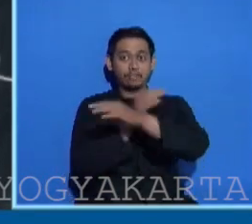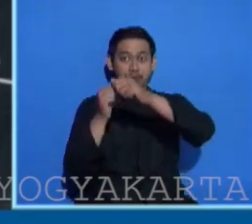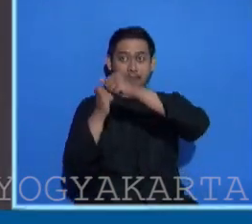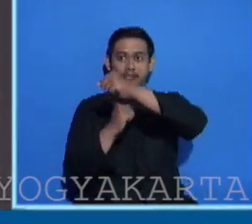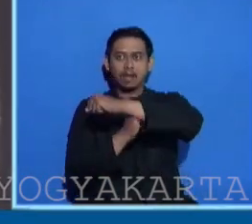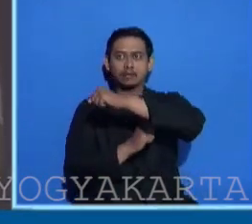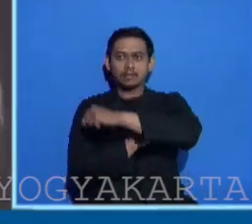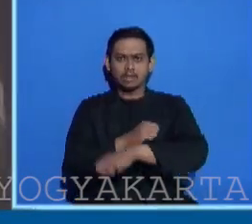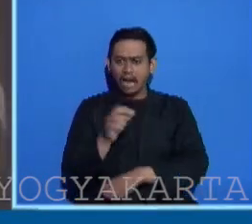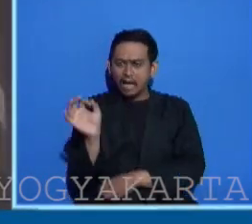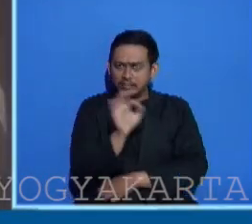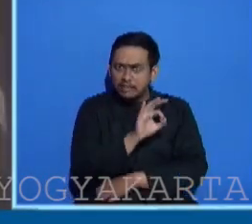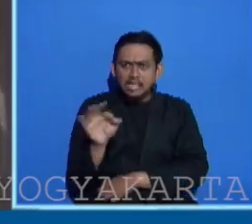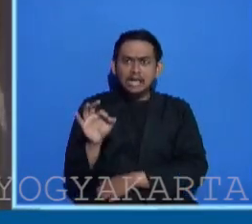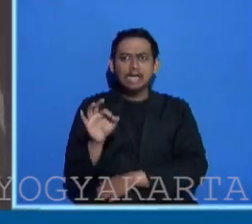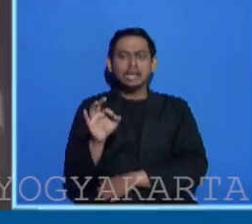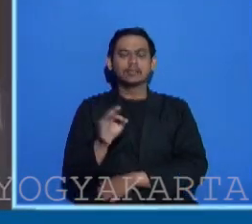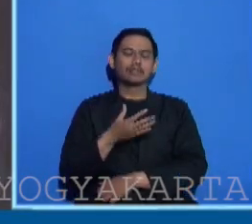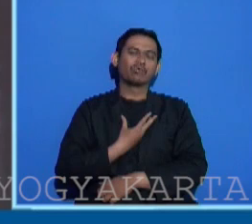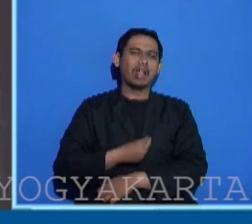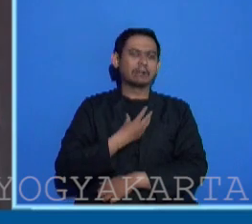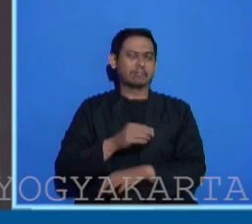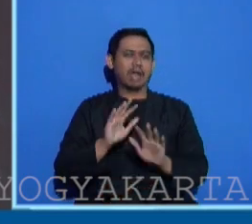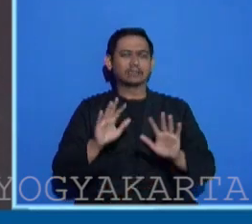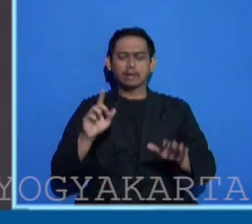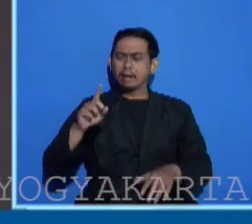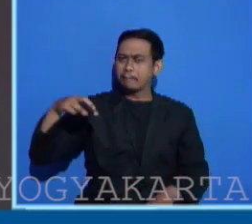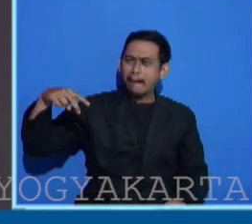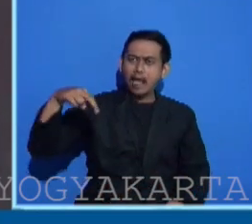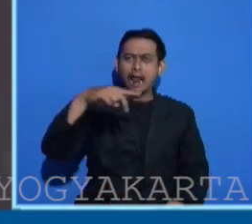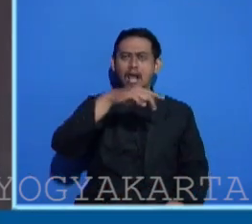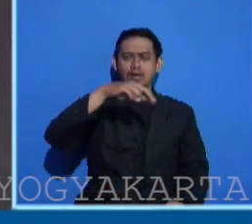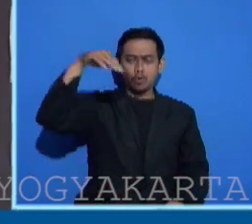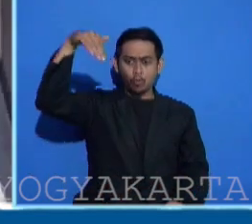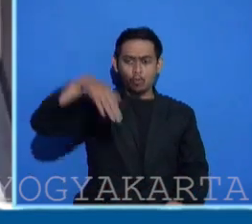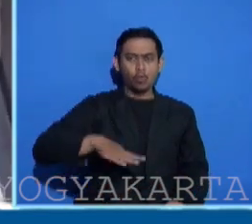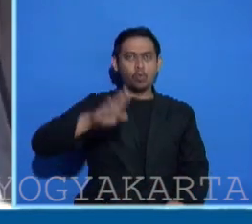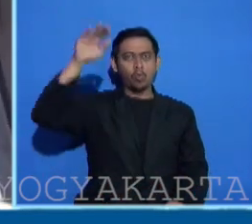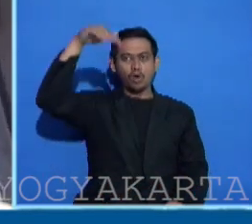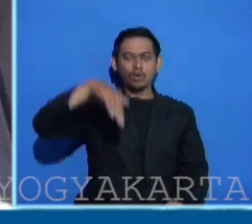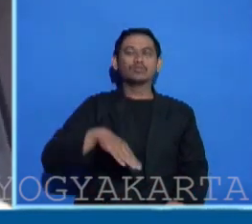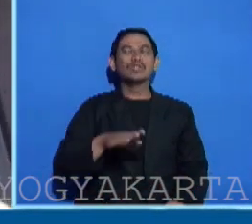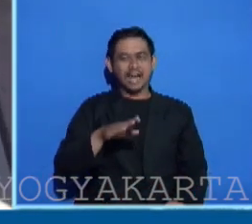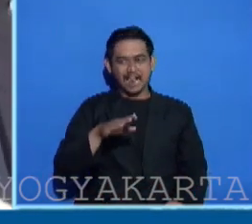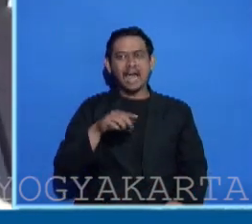Sunan meniko menawi bade sesambetan getah lumampah minggah mudon jureng ingkang lebar